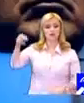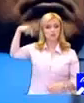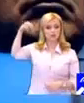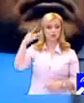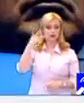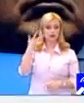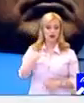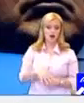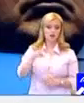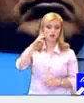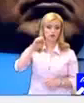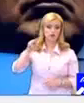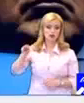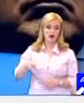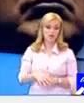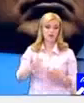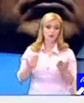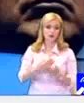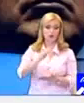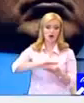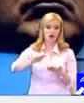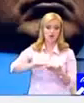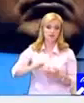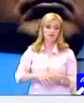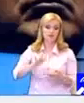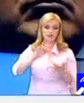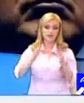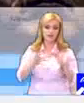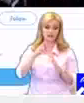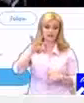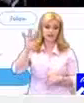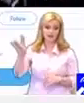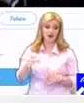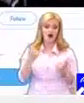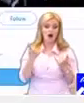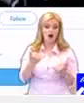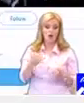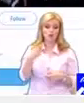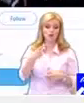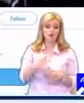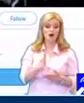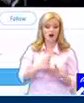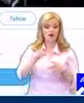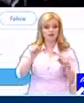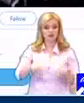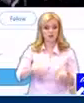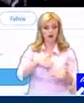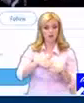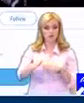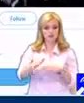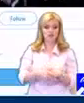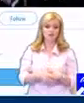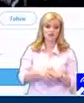Președintele american Donald Trump inflamează din nou spiritele cu un mesaj pe Twitter. De data aceasta atrage atenția că are dreptul absolut de